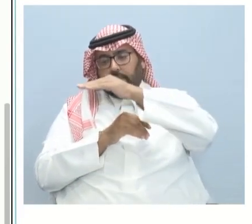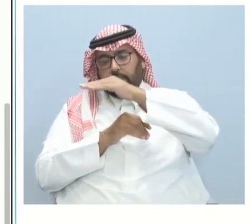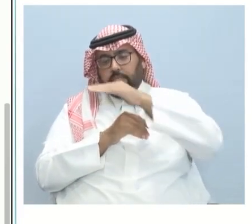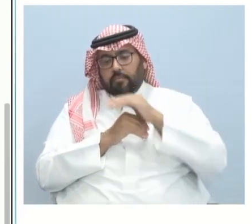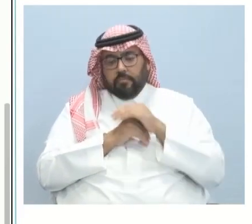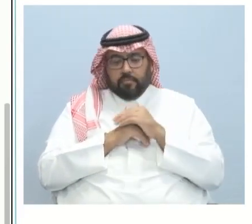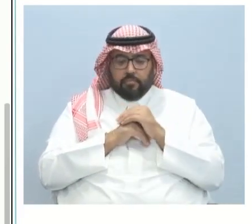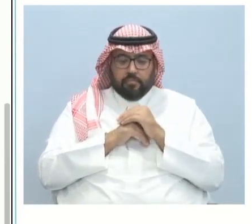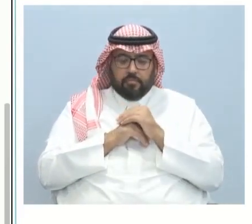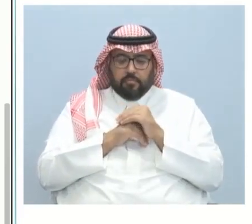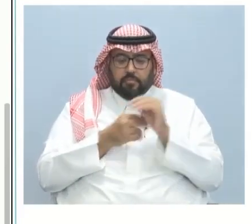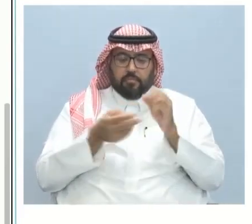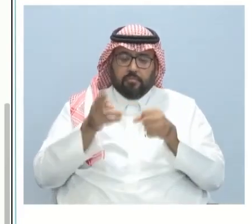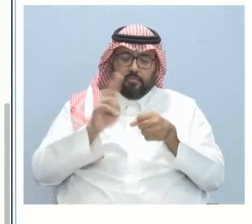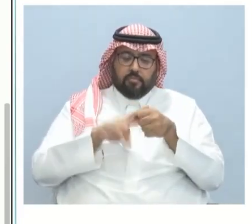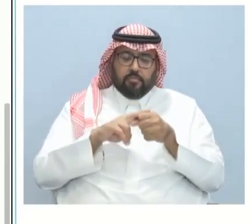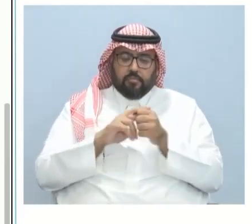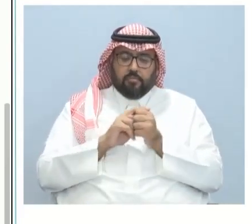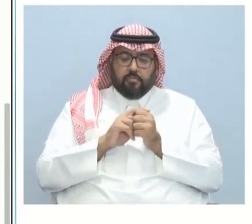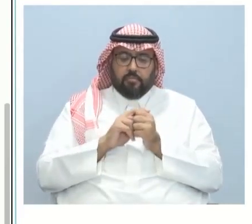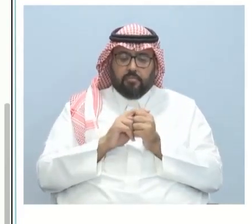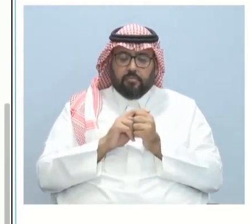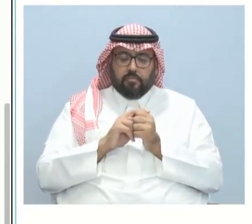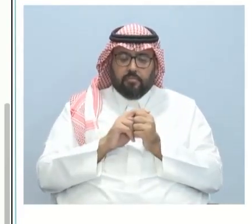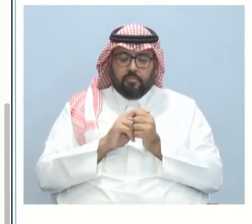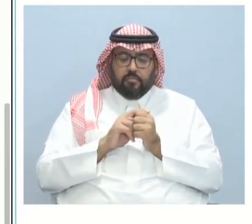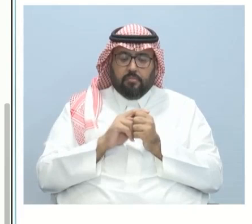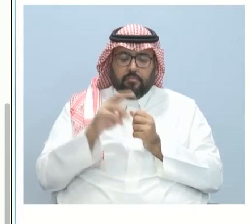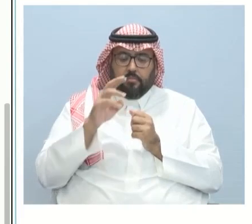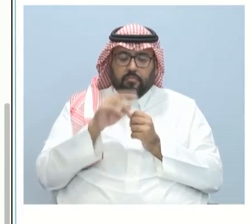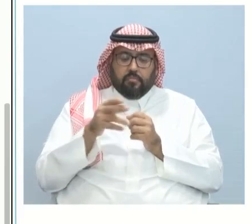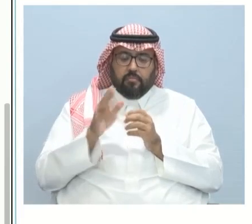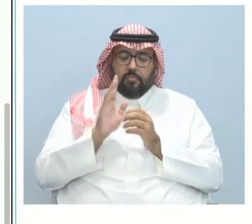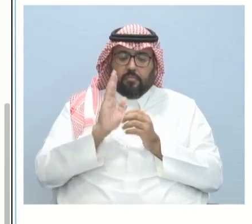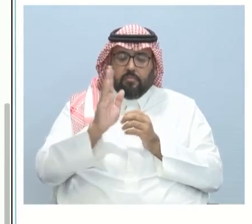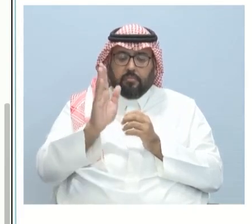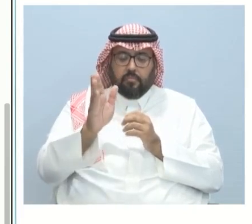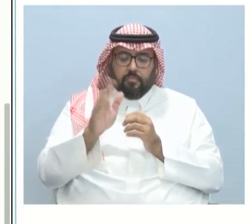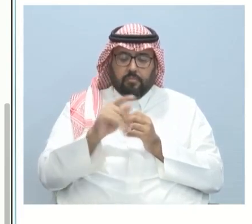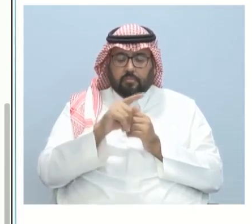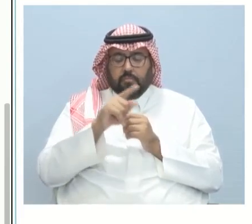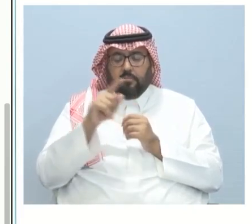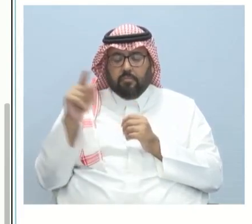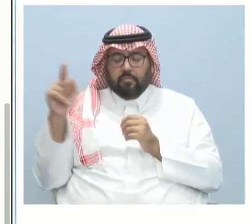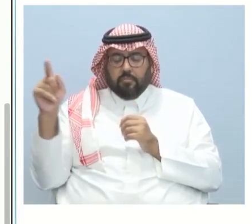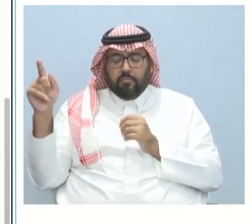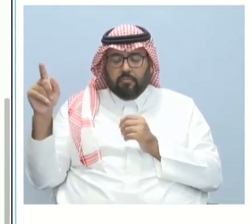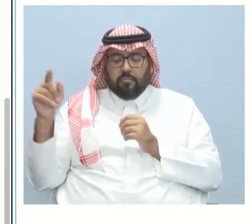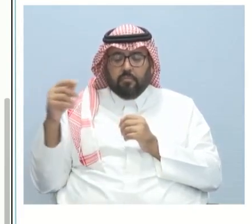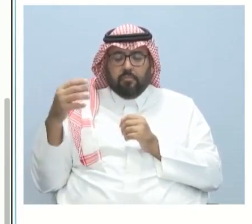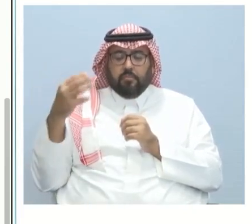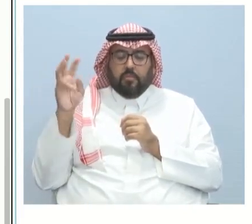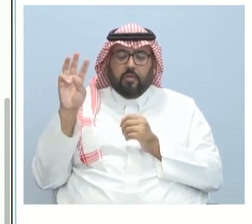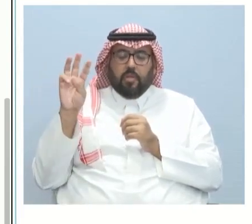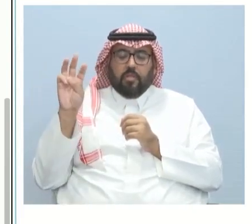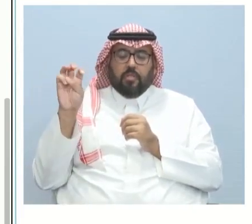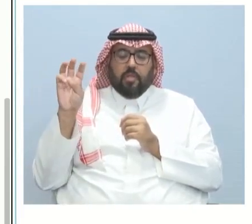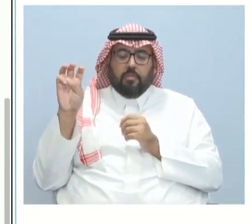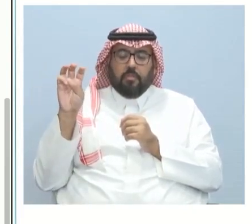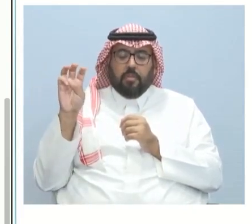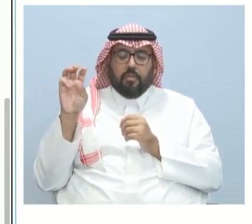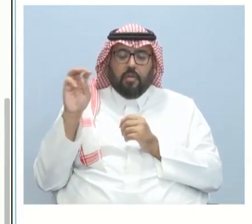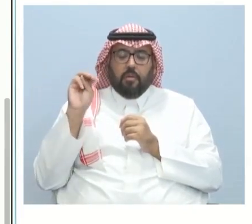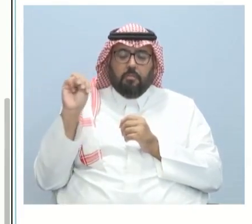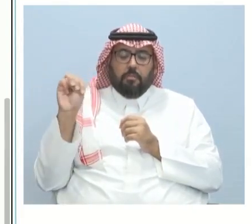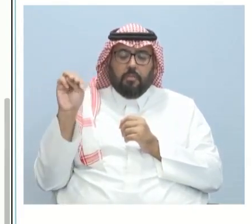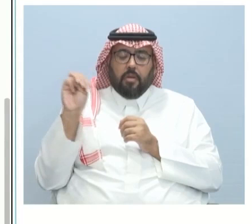درجه ثم لبن تحرك الى الامام ايضا عدد